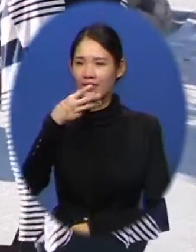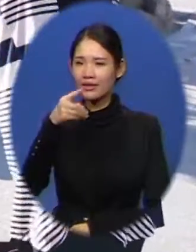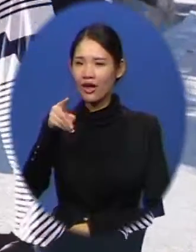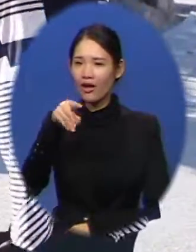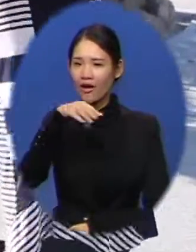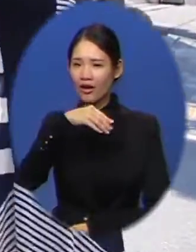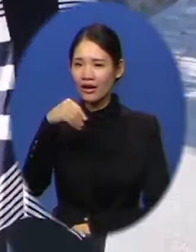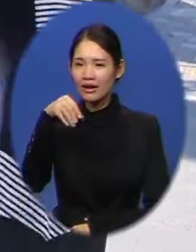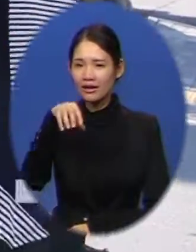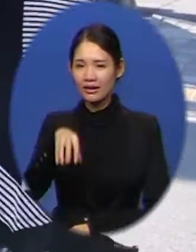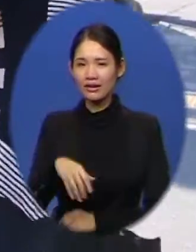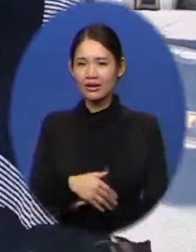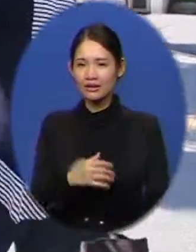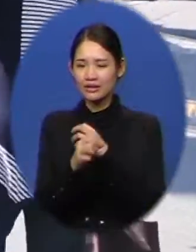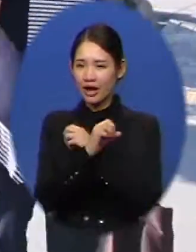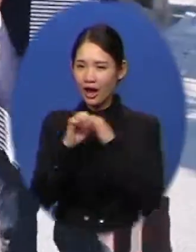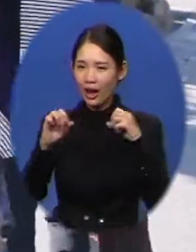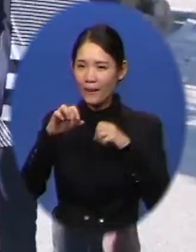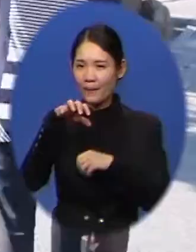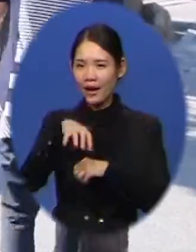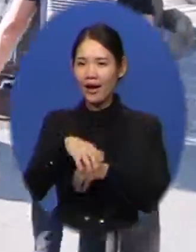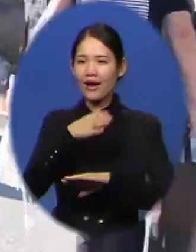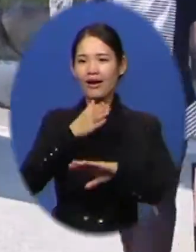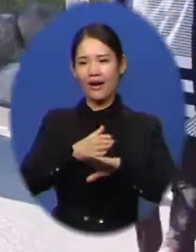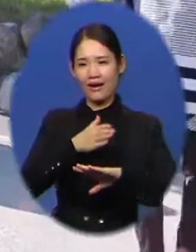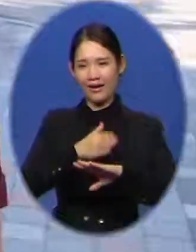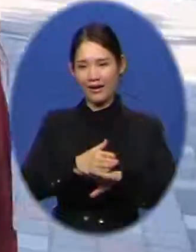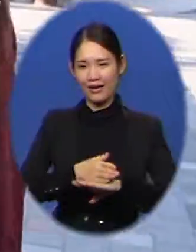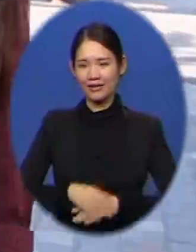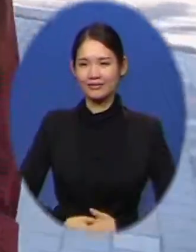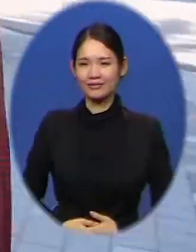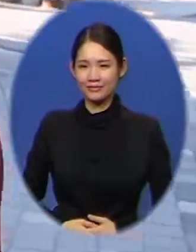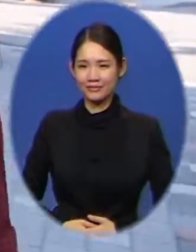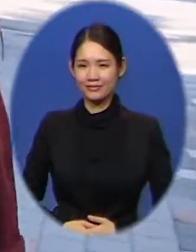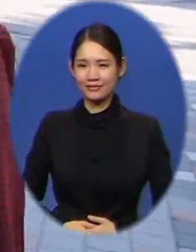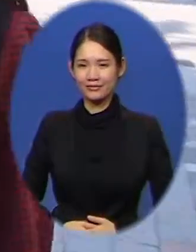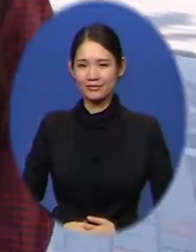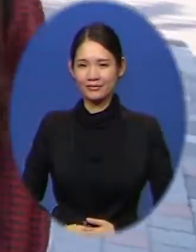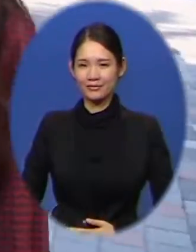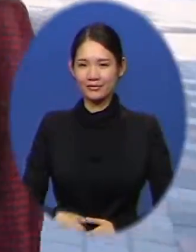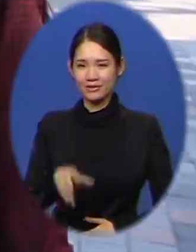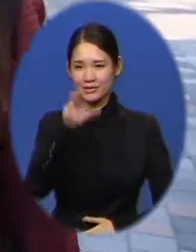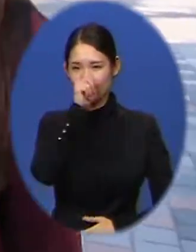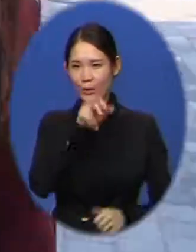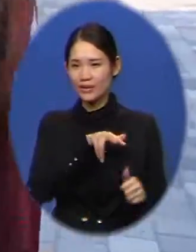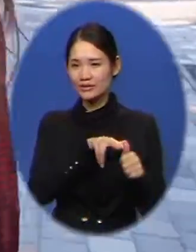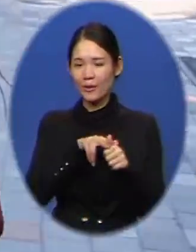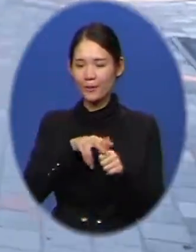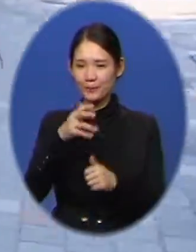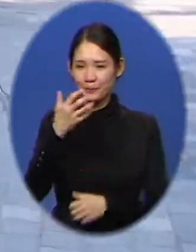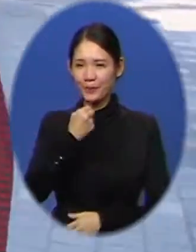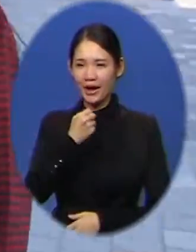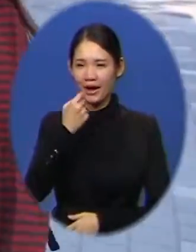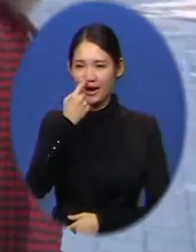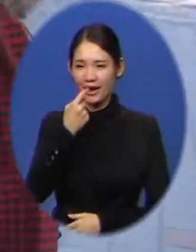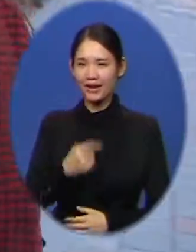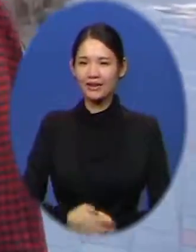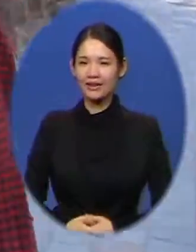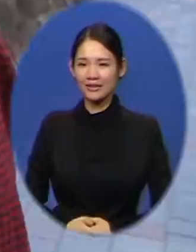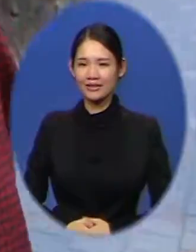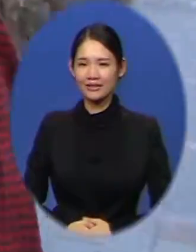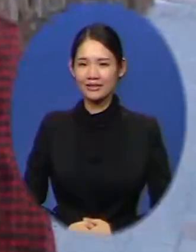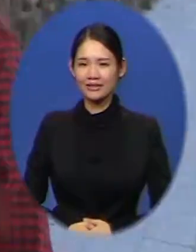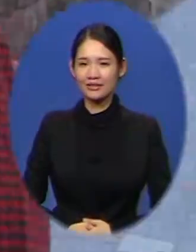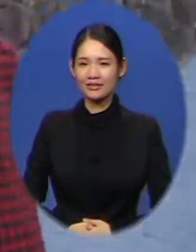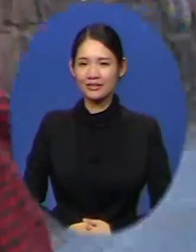아, 그래요? 막 넓은 터가 있어요? 아, 감사합니다. 아. 일단 좋은 정보를 얻은 것 같아요. 완전 좋은 정보인데요? 그